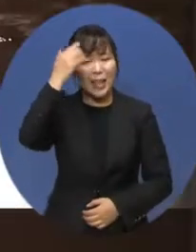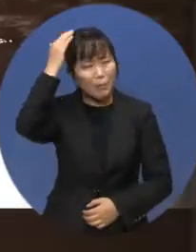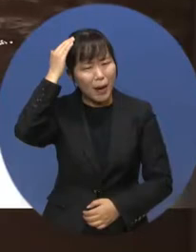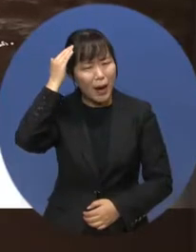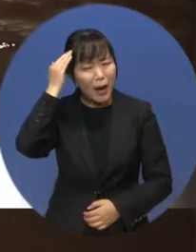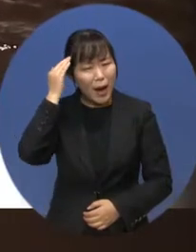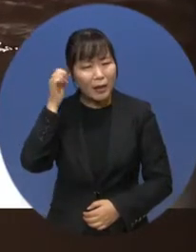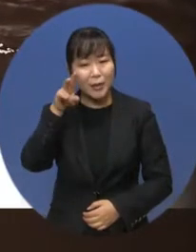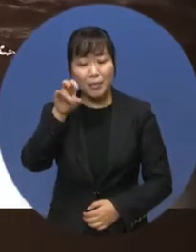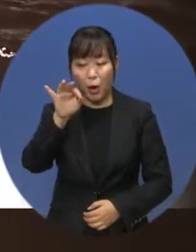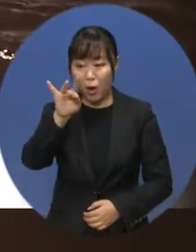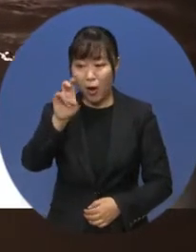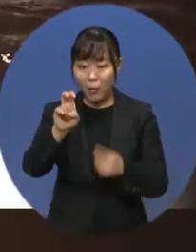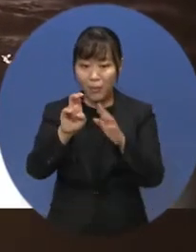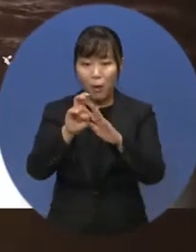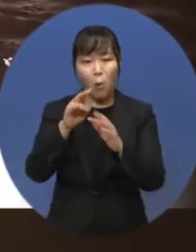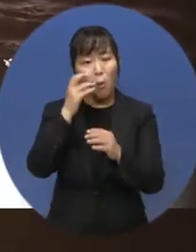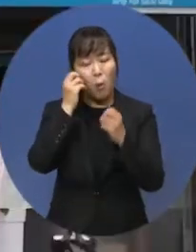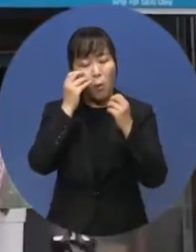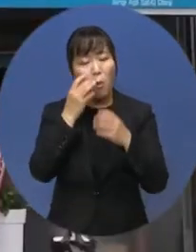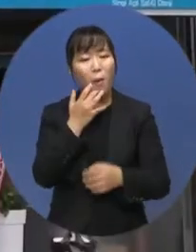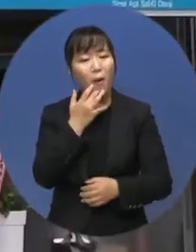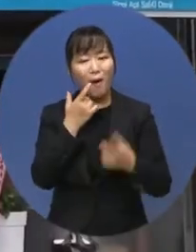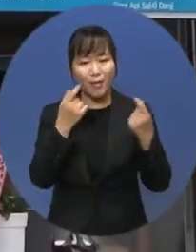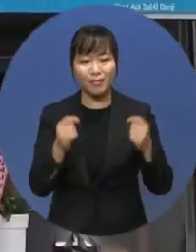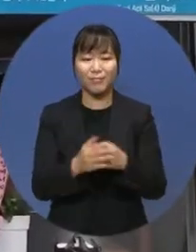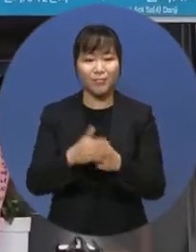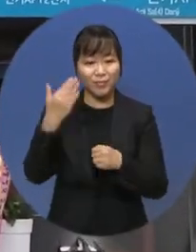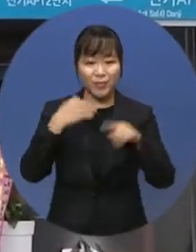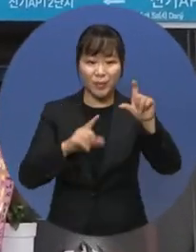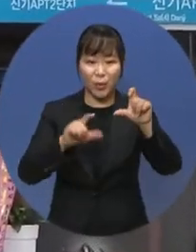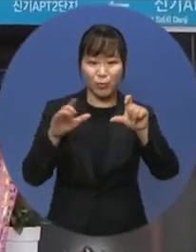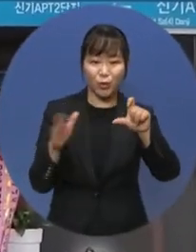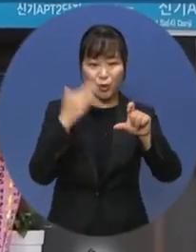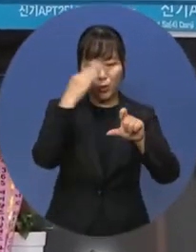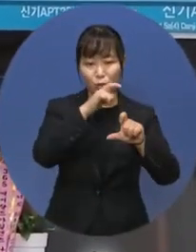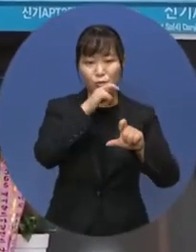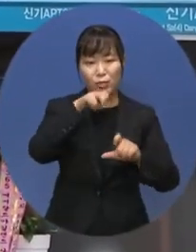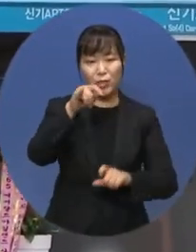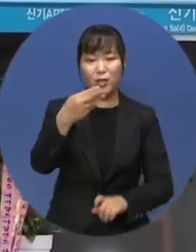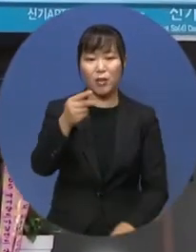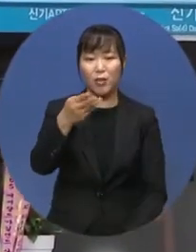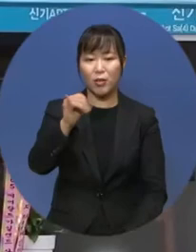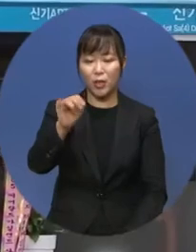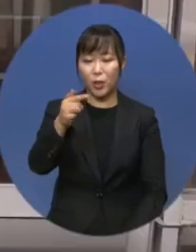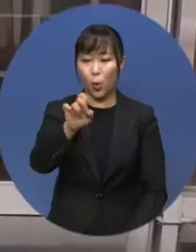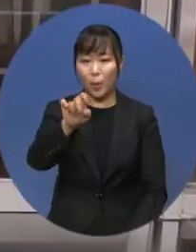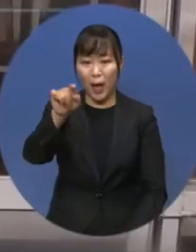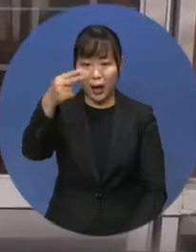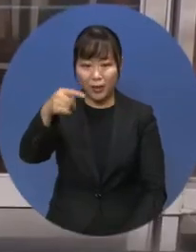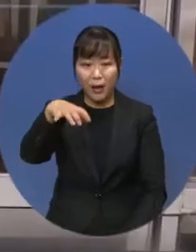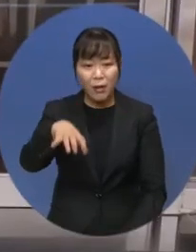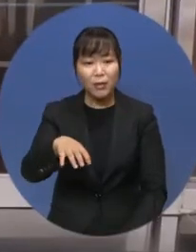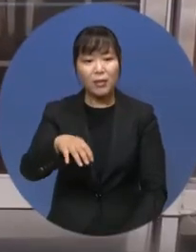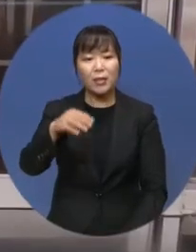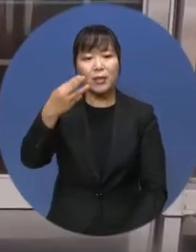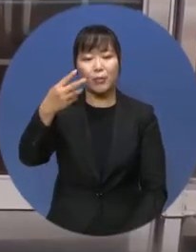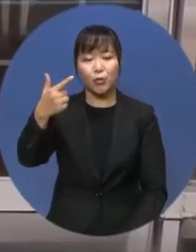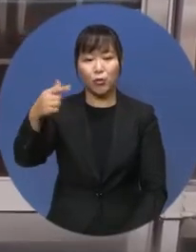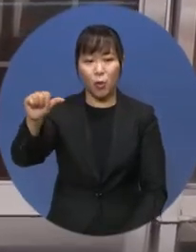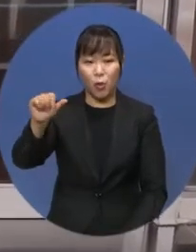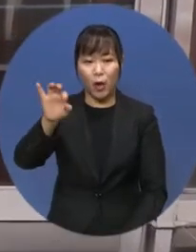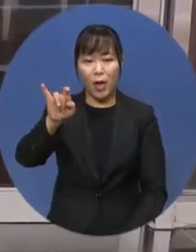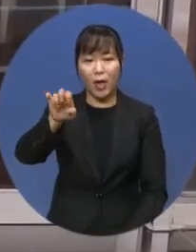명암은 신비로움을 더해줍니다. 지난 15일부터 여수 갤러리 노마드에는 365